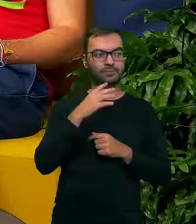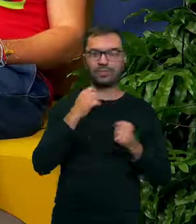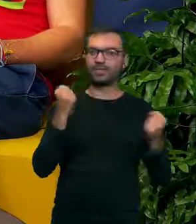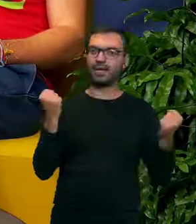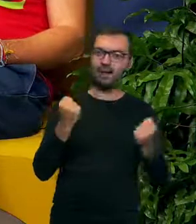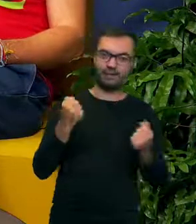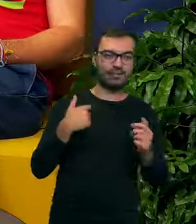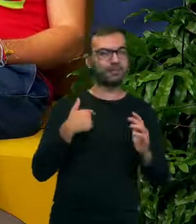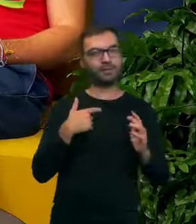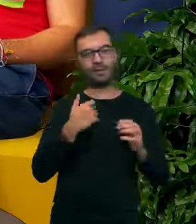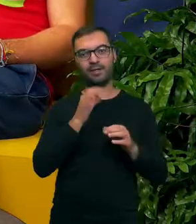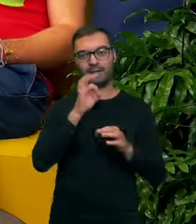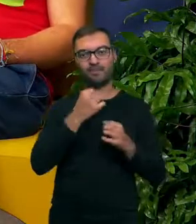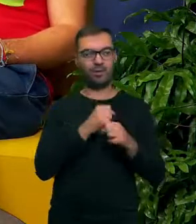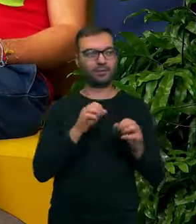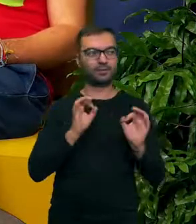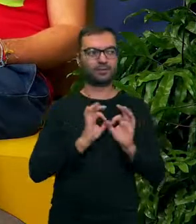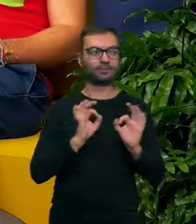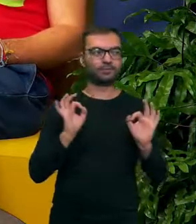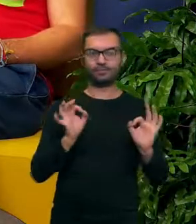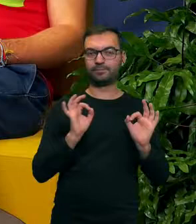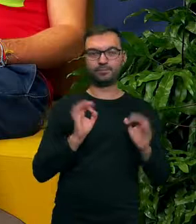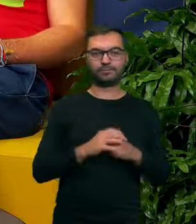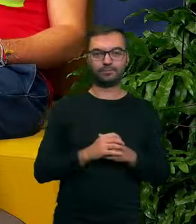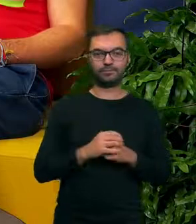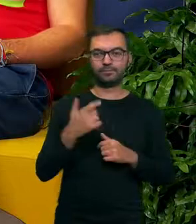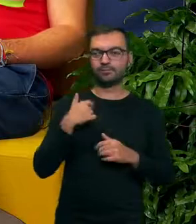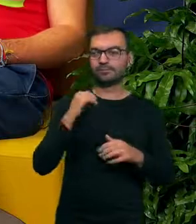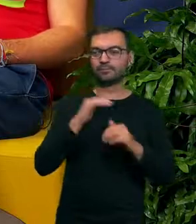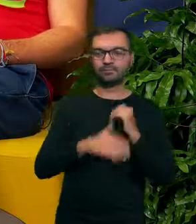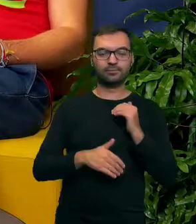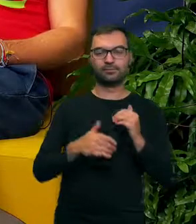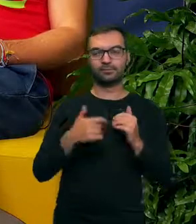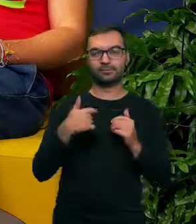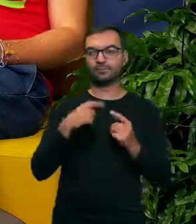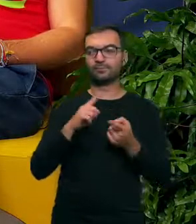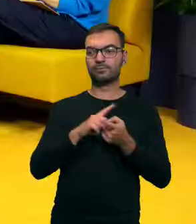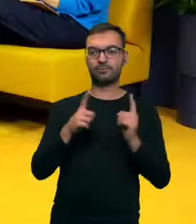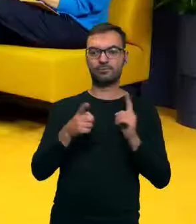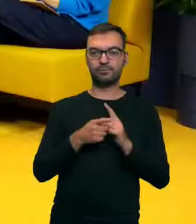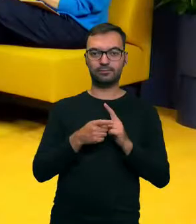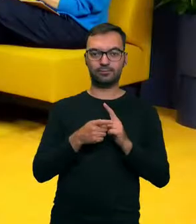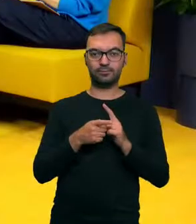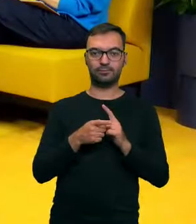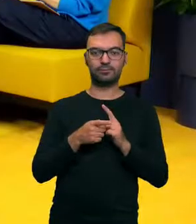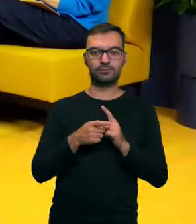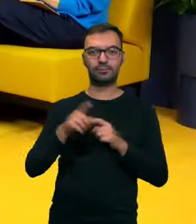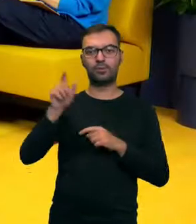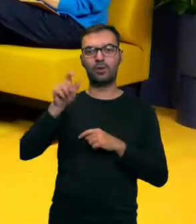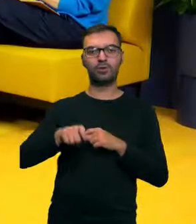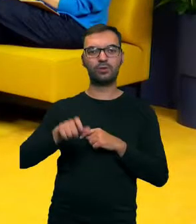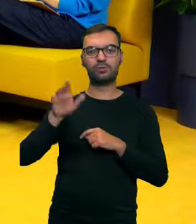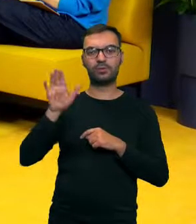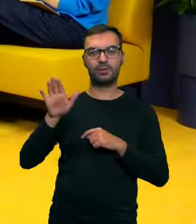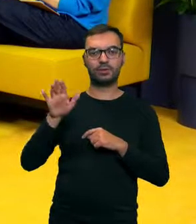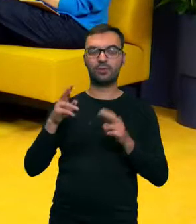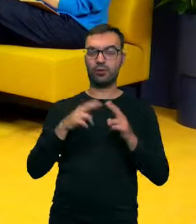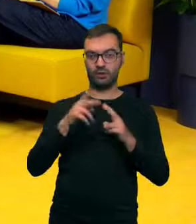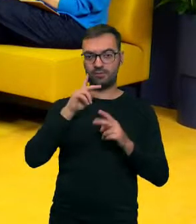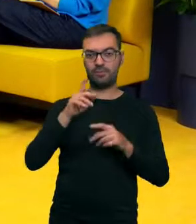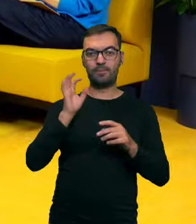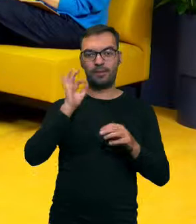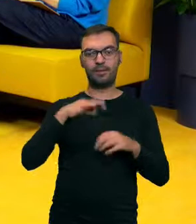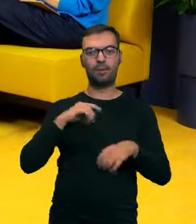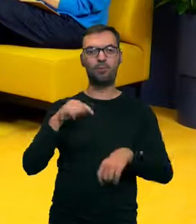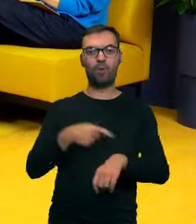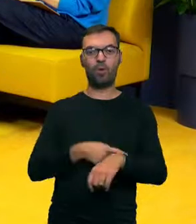bardzo, dla mnie ta postać jest po prostu Ja na całe szczęście spotkałem cudowne. Osobę, która miała styczność z panią